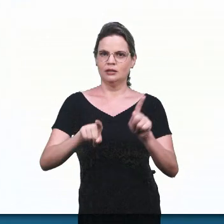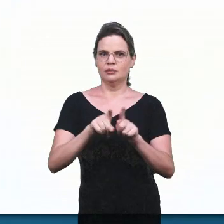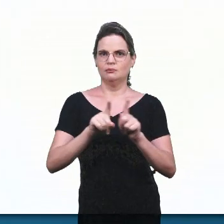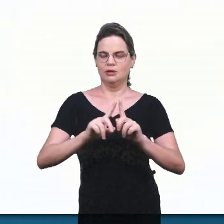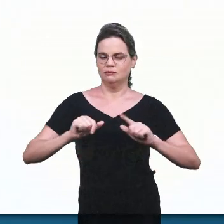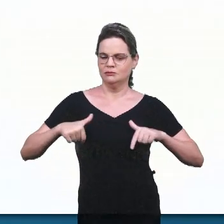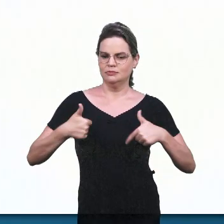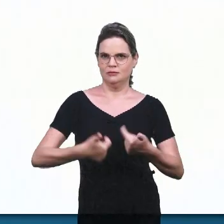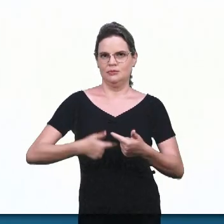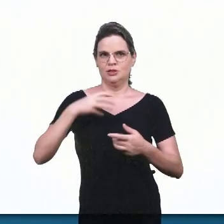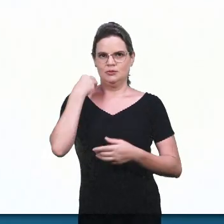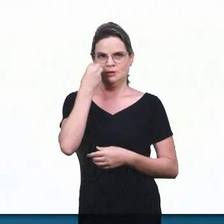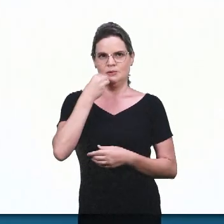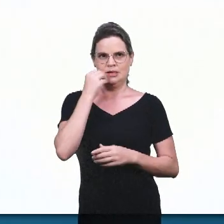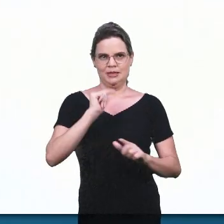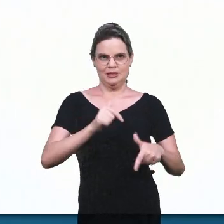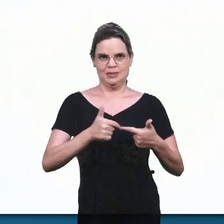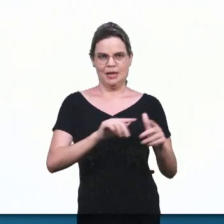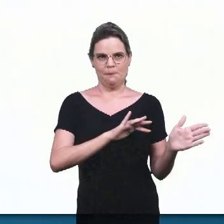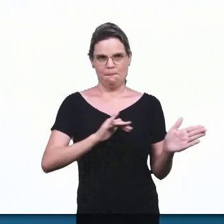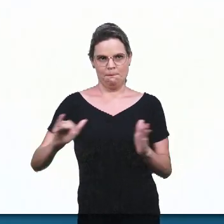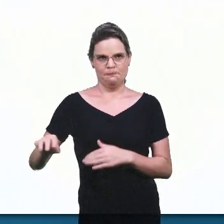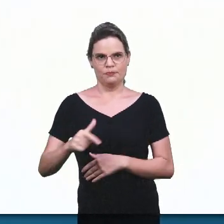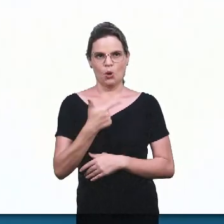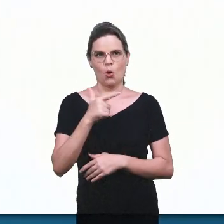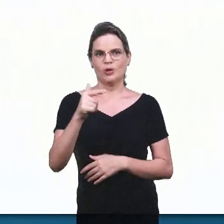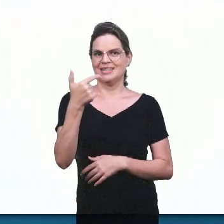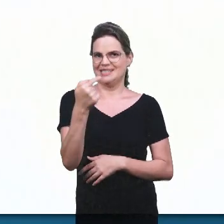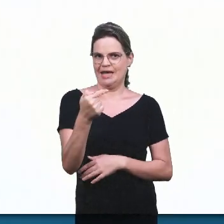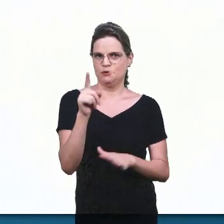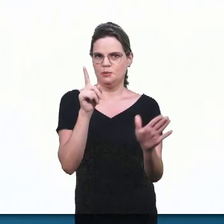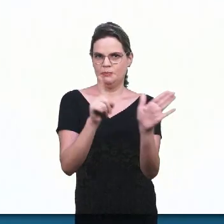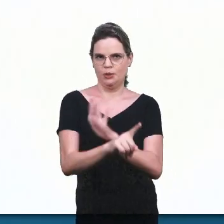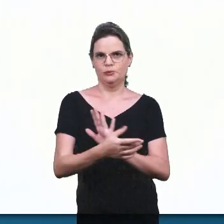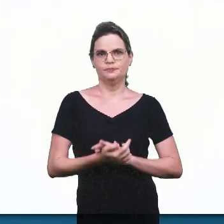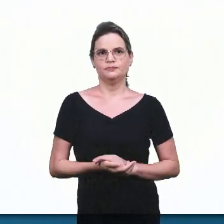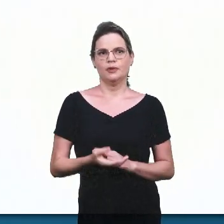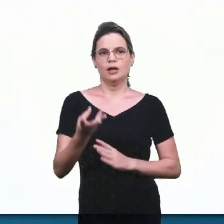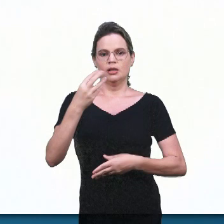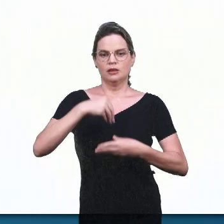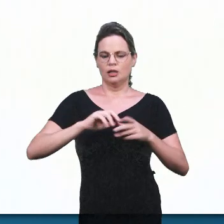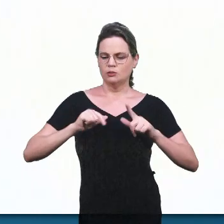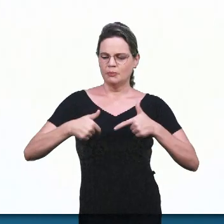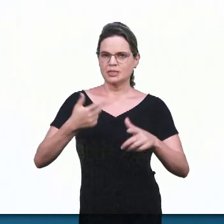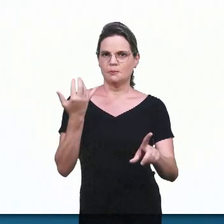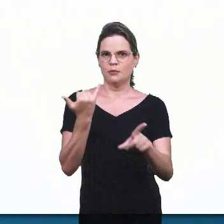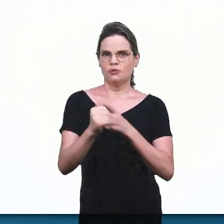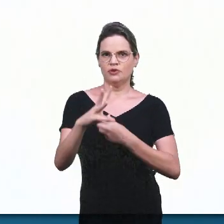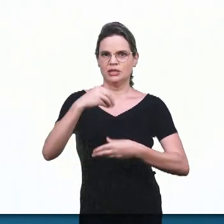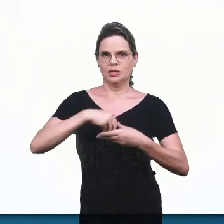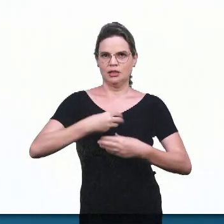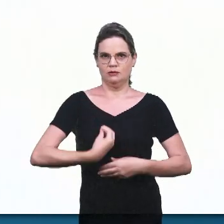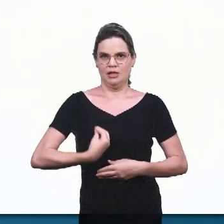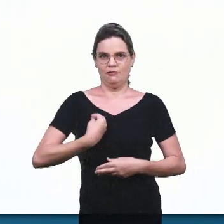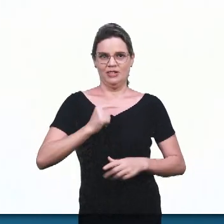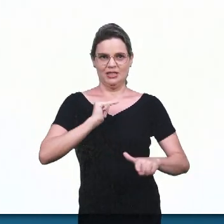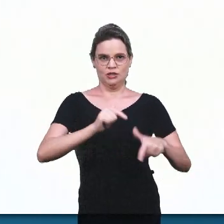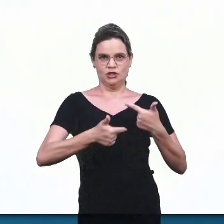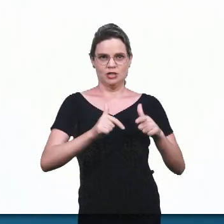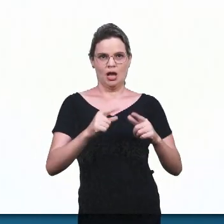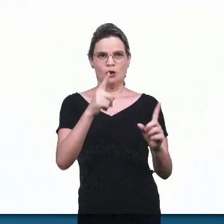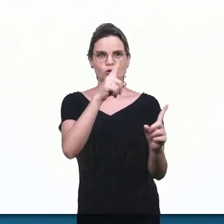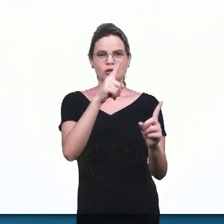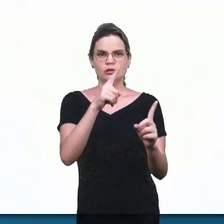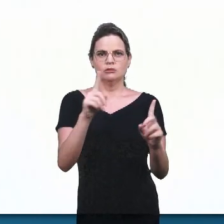cette expérience vécue par Israël. Allons-y, encore pour tous. Dans une application prophétique dans la vie d'Israël, comme un